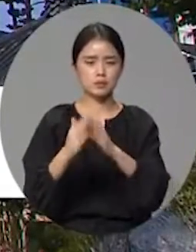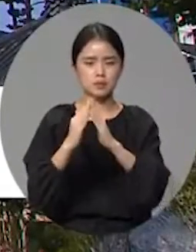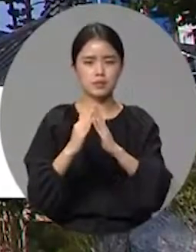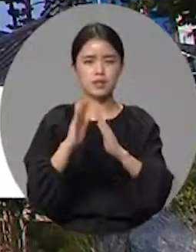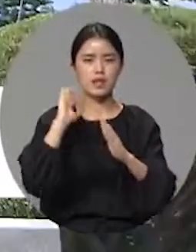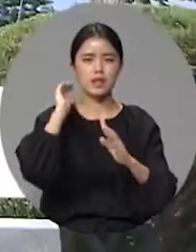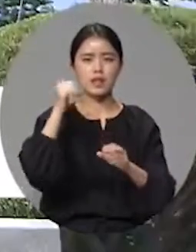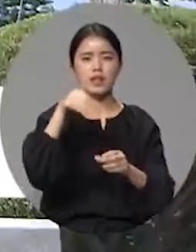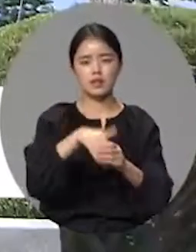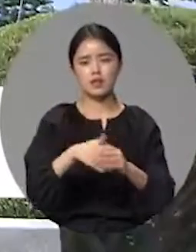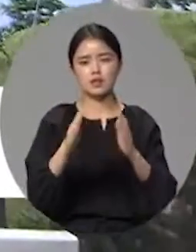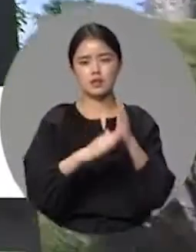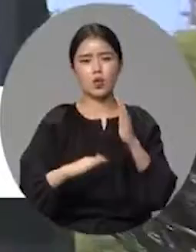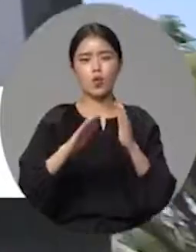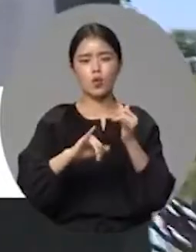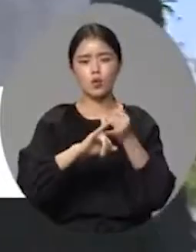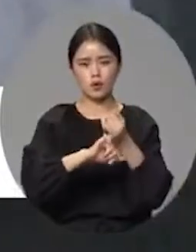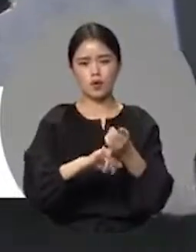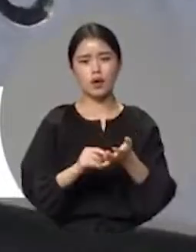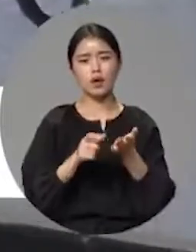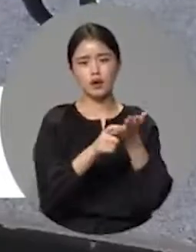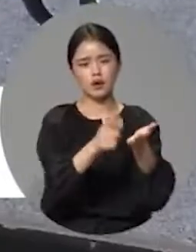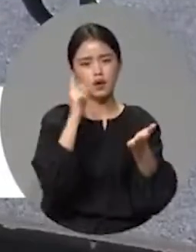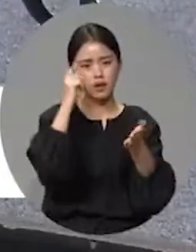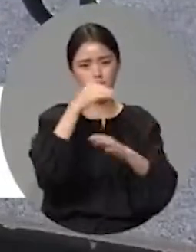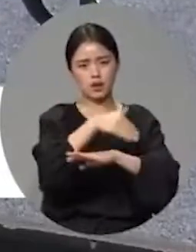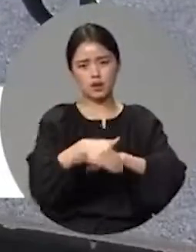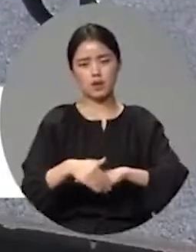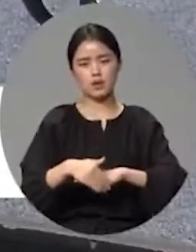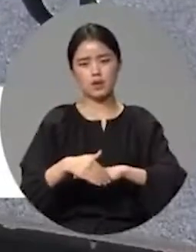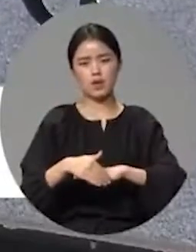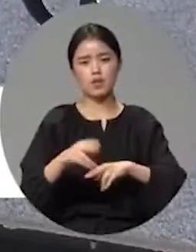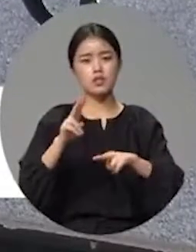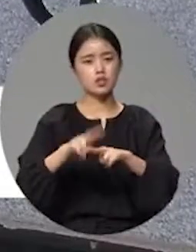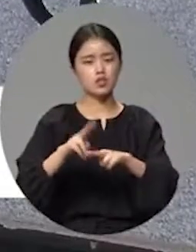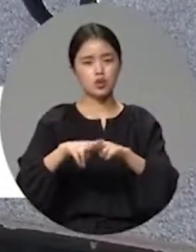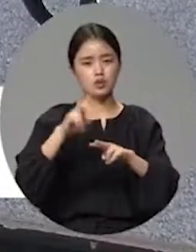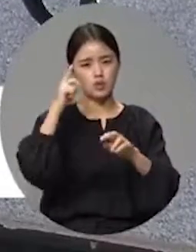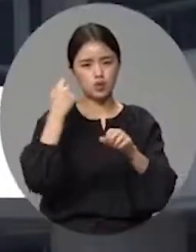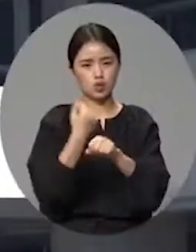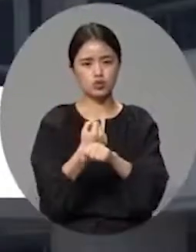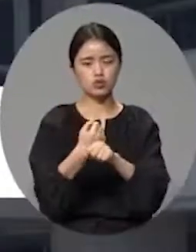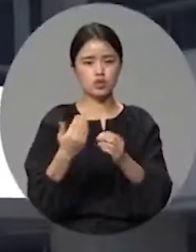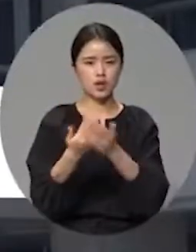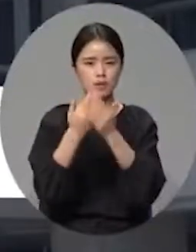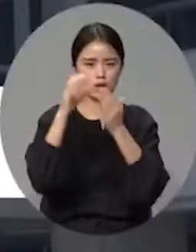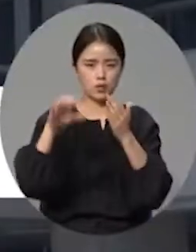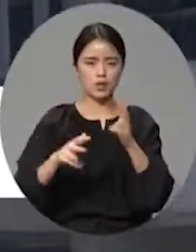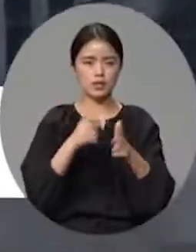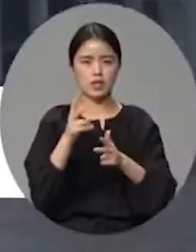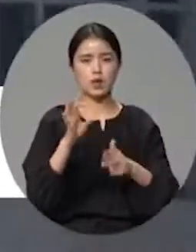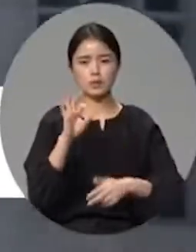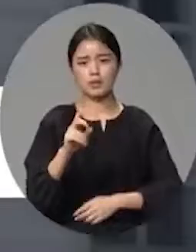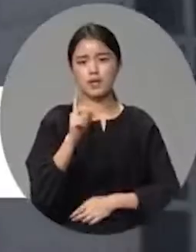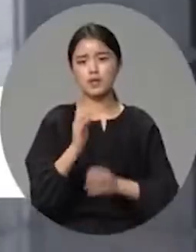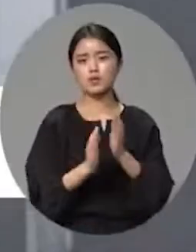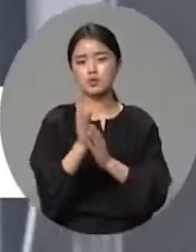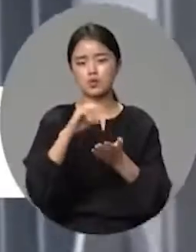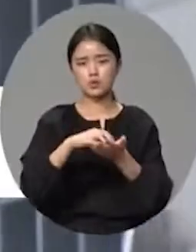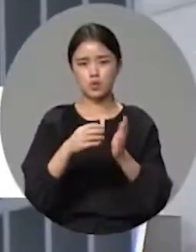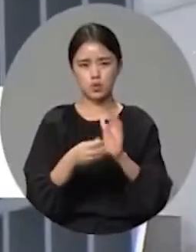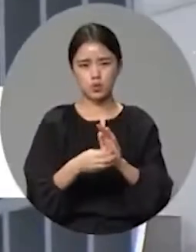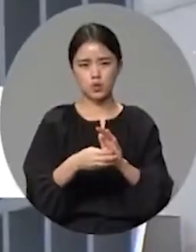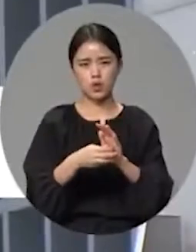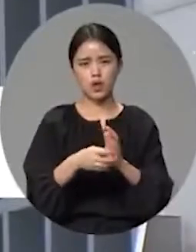추진하기로 했습니다 저녁 또는 정읍 연구개발특구 4의 사업비의 1조 7천 300억원 규모의 첨단의료복합단지